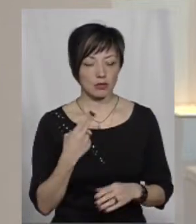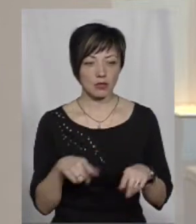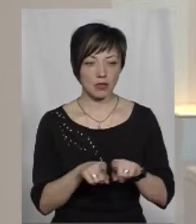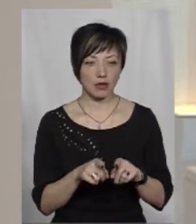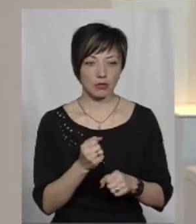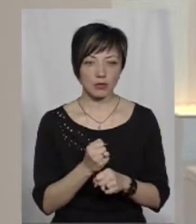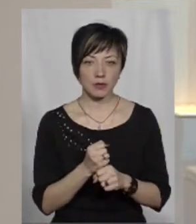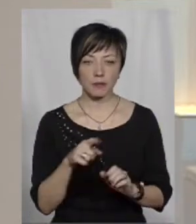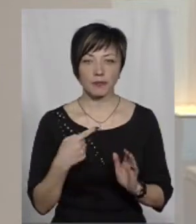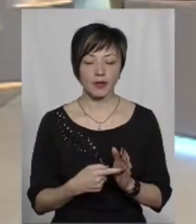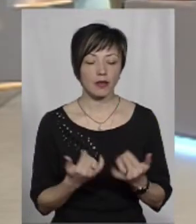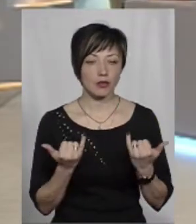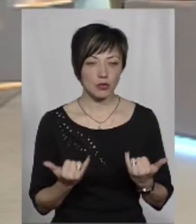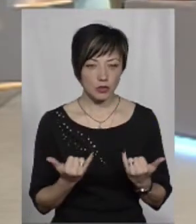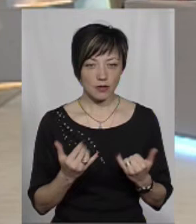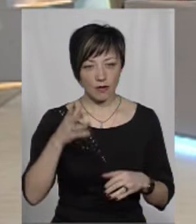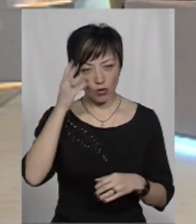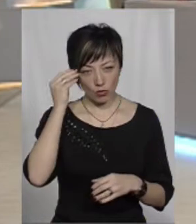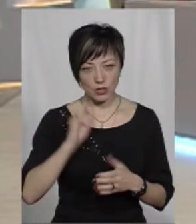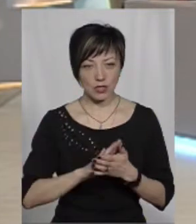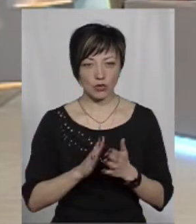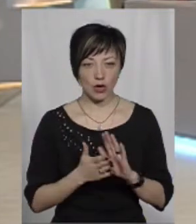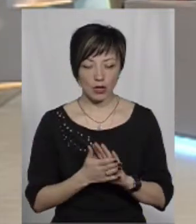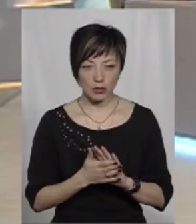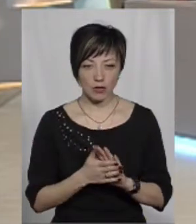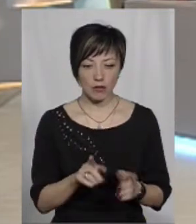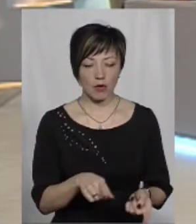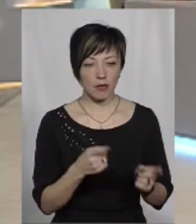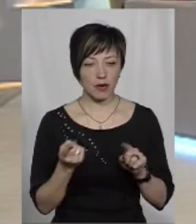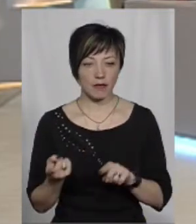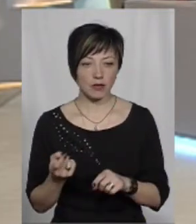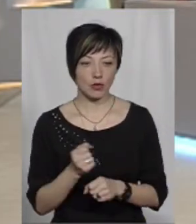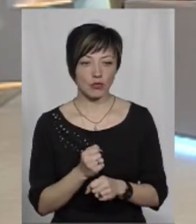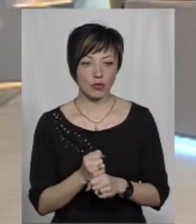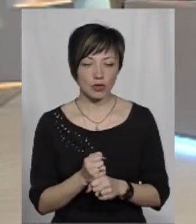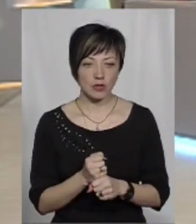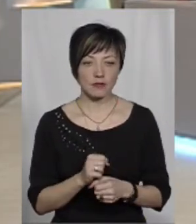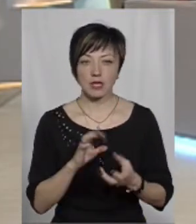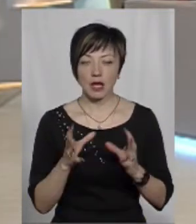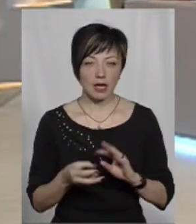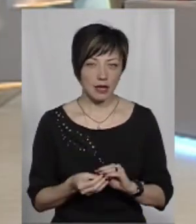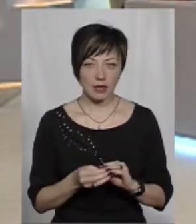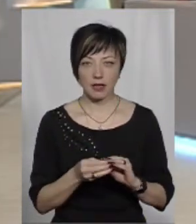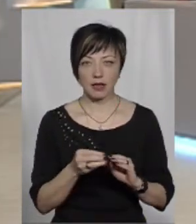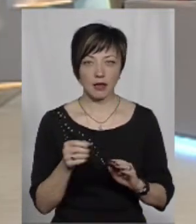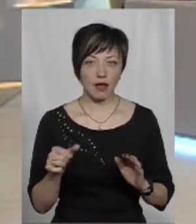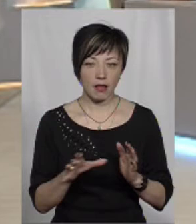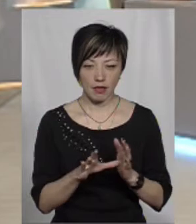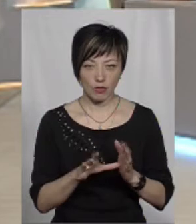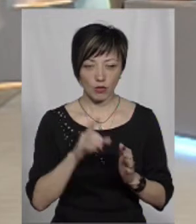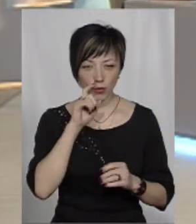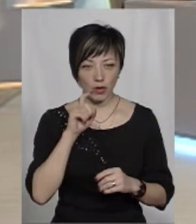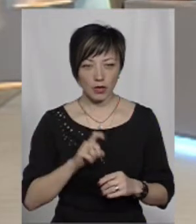ви так... Дивіться, на сьогодні, враховуючи ситуацію по переведенню роботи взагалі всієї електричної